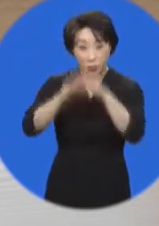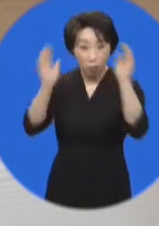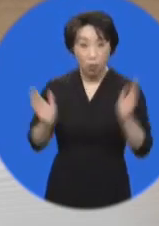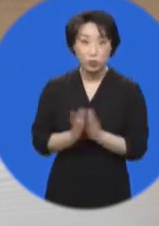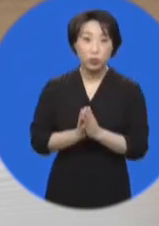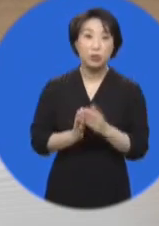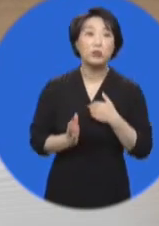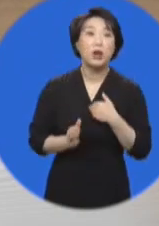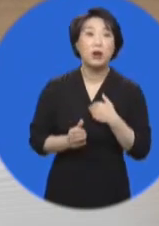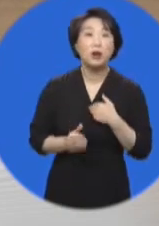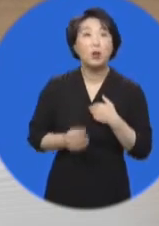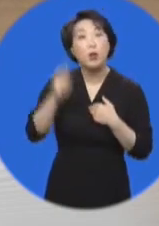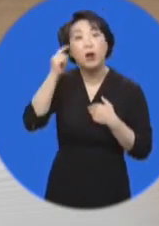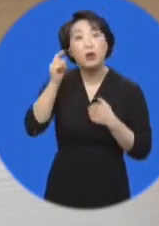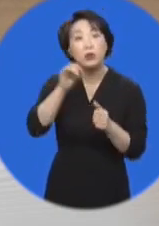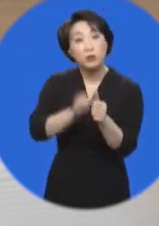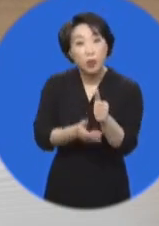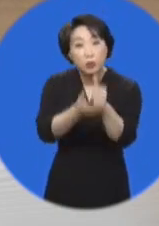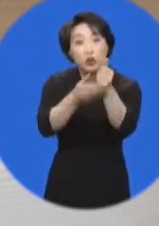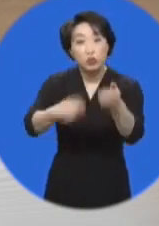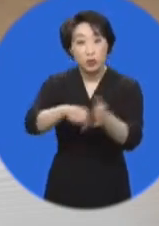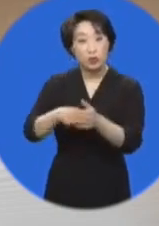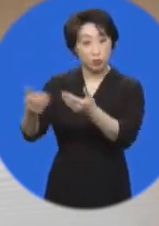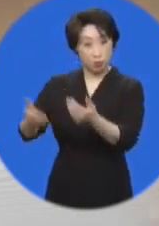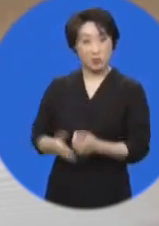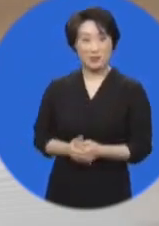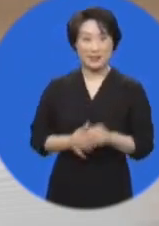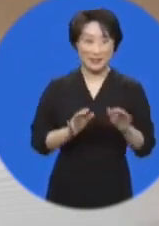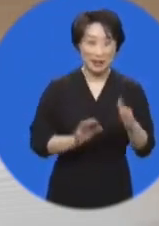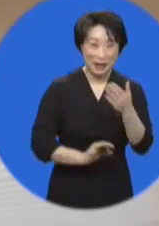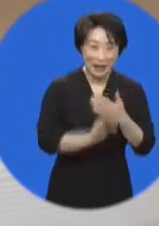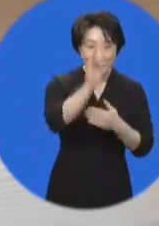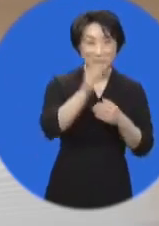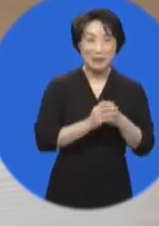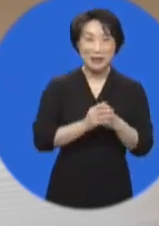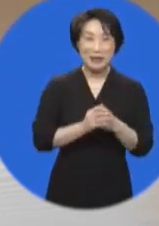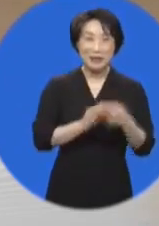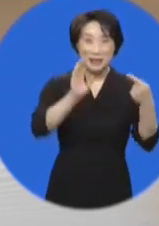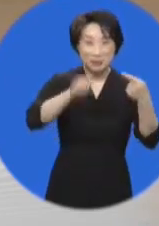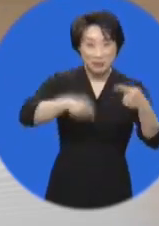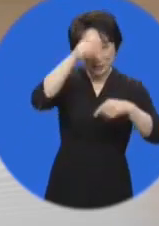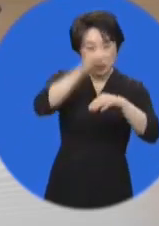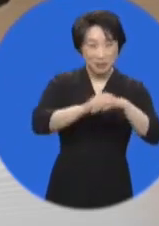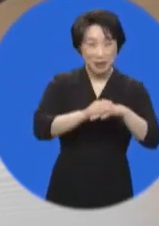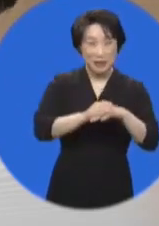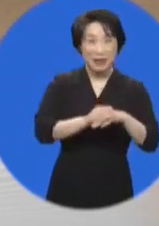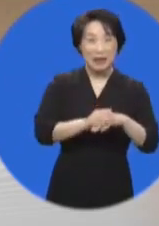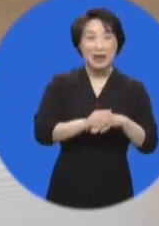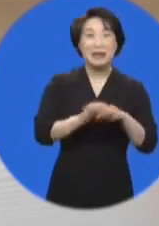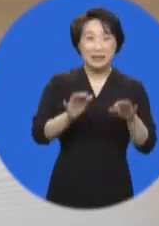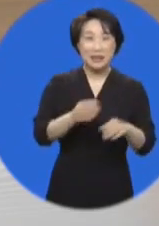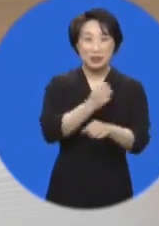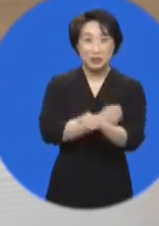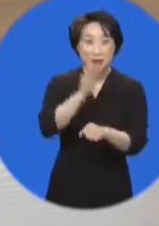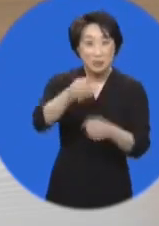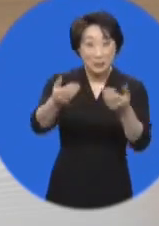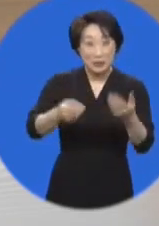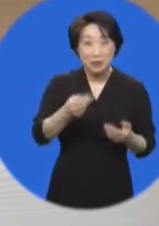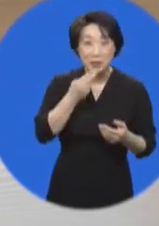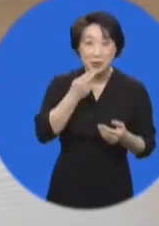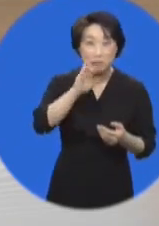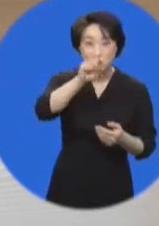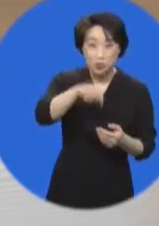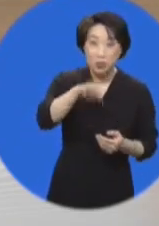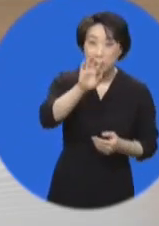것은 섬기라고 주신 것입니다. 오늘 아침에 제가 무부수 전도자학교에 설교를 해가면서